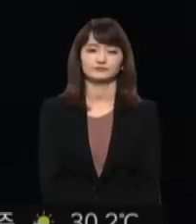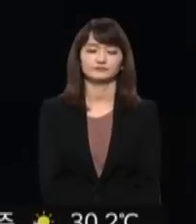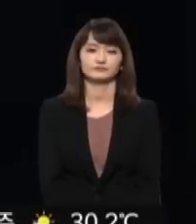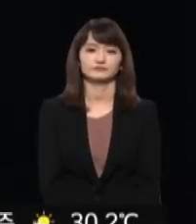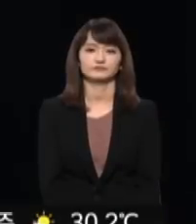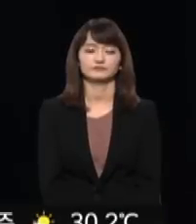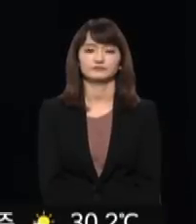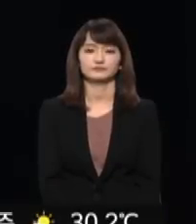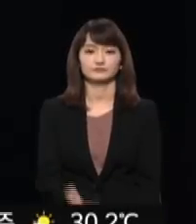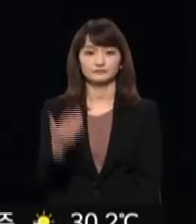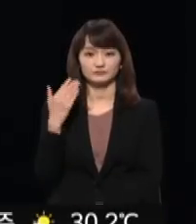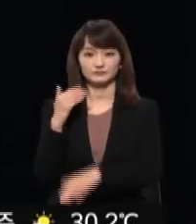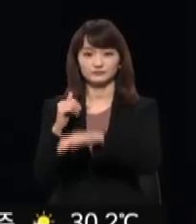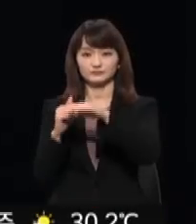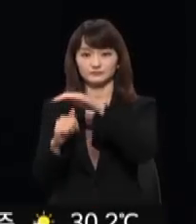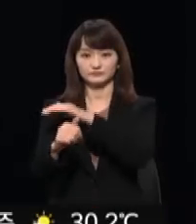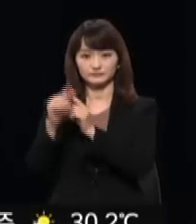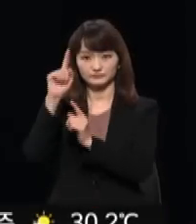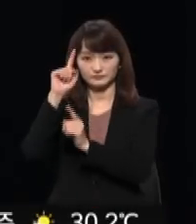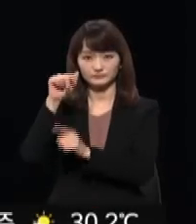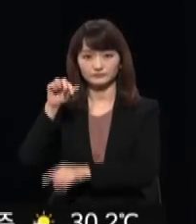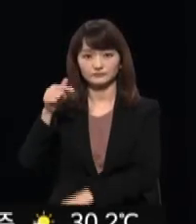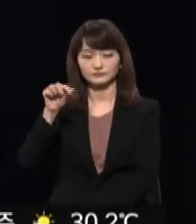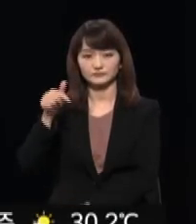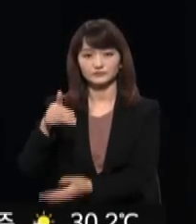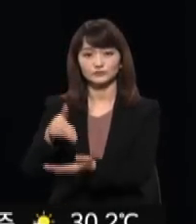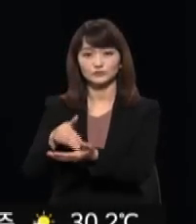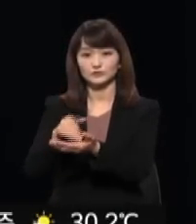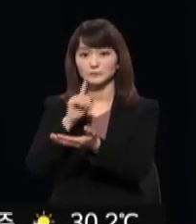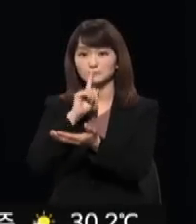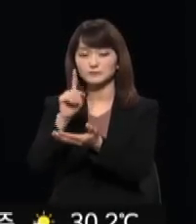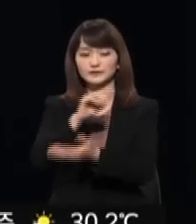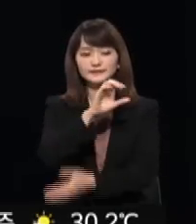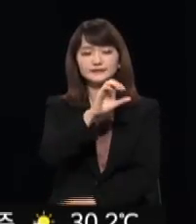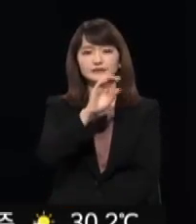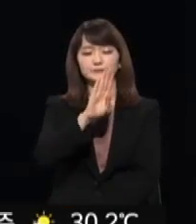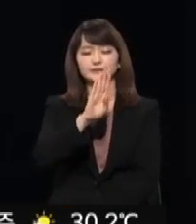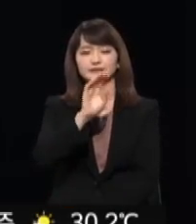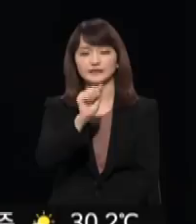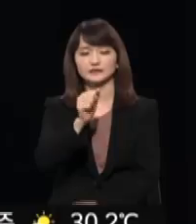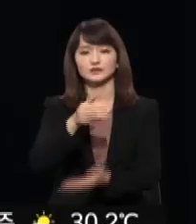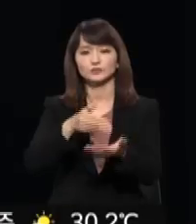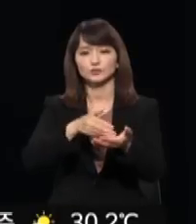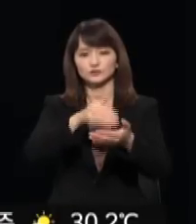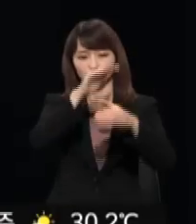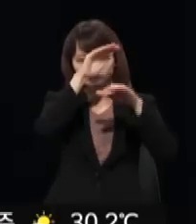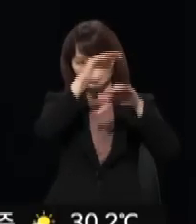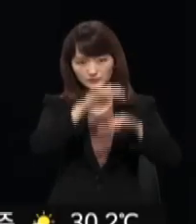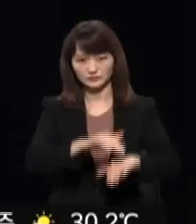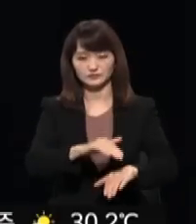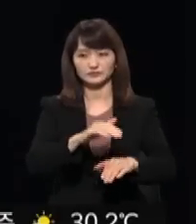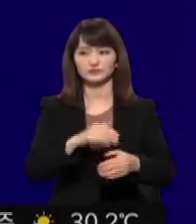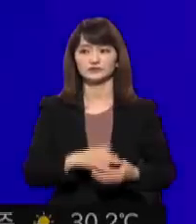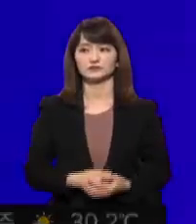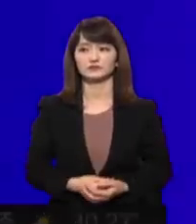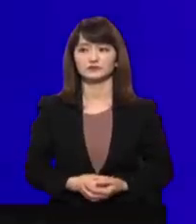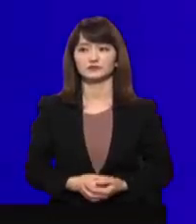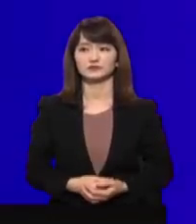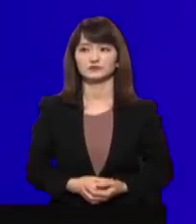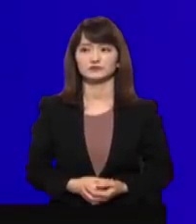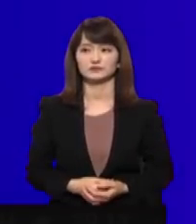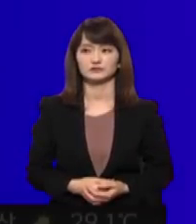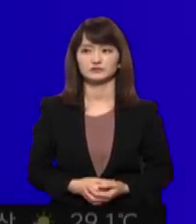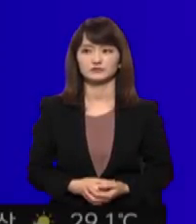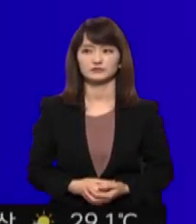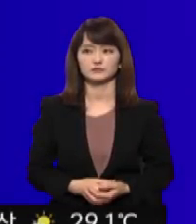이준석 전 대표가 언급한 보도는이 내용입니다 cbs가 보도한 내용인데요 초읽기 밀린 초읽기